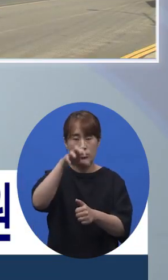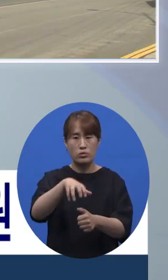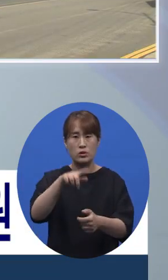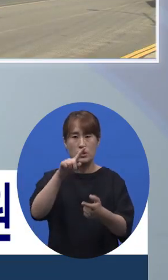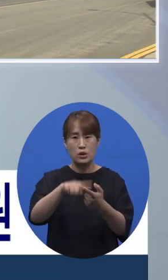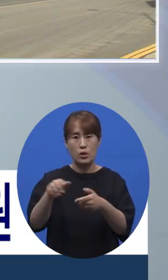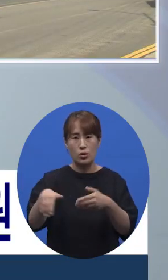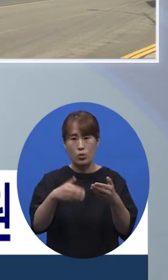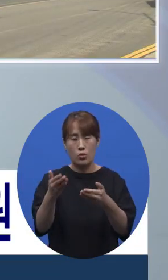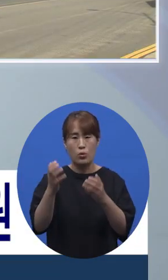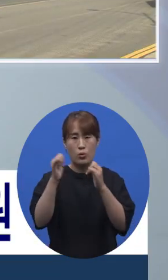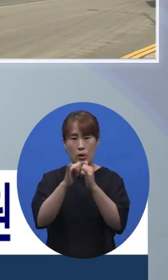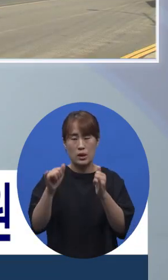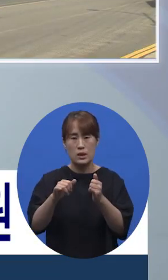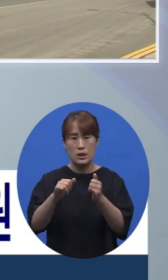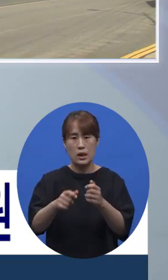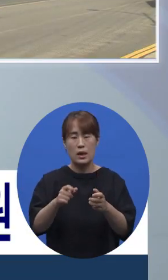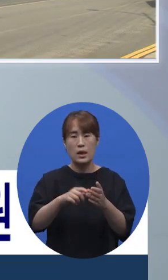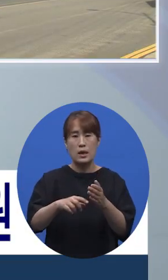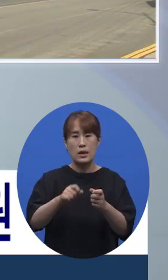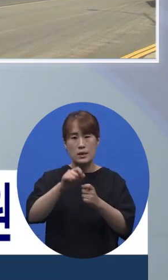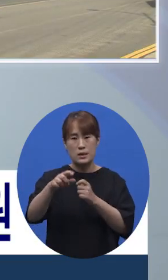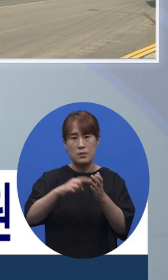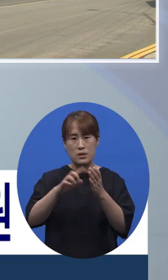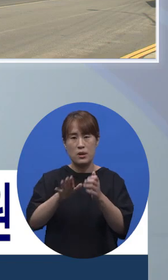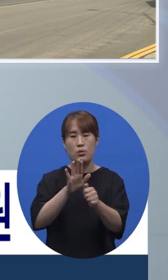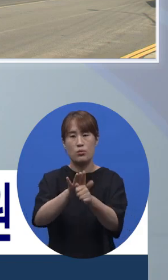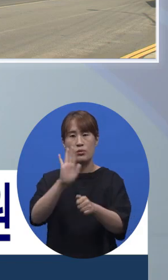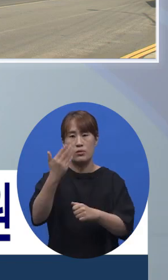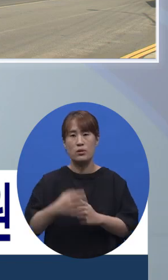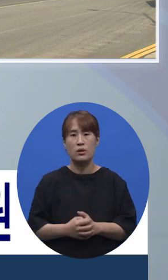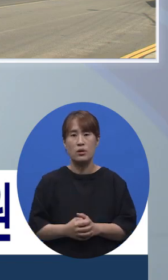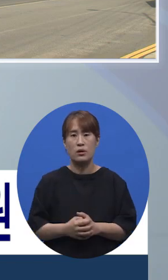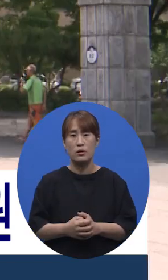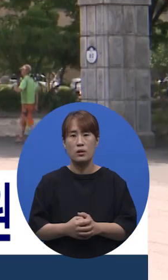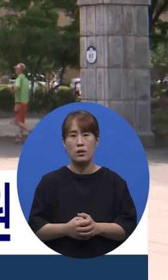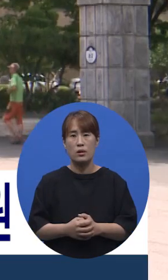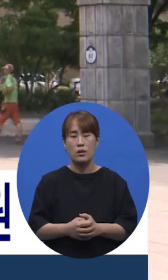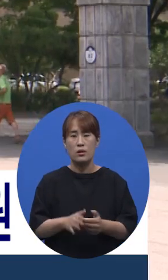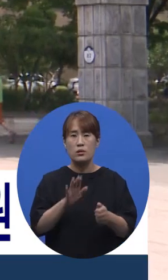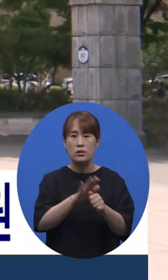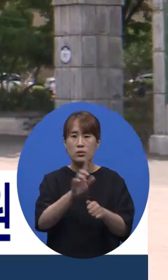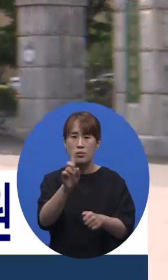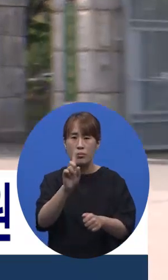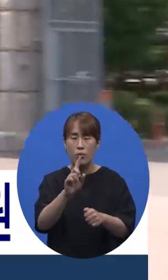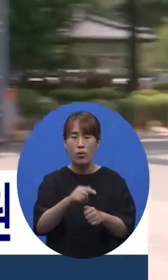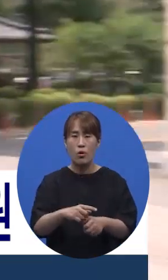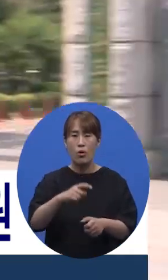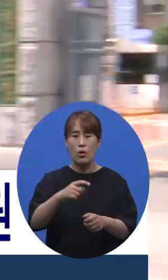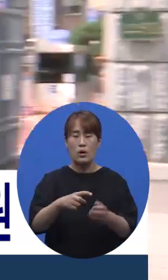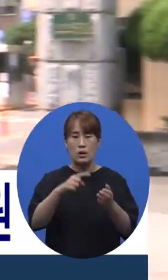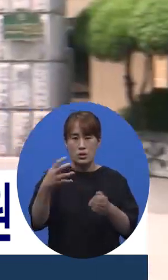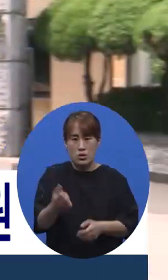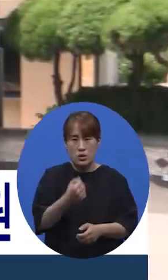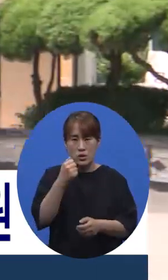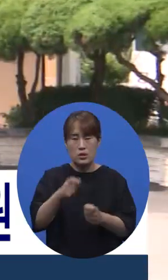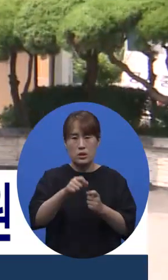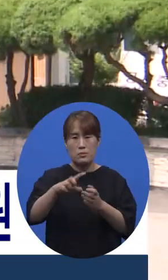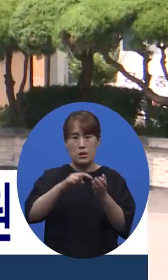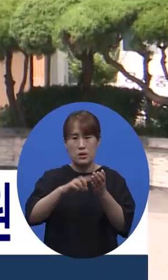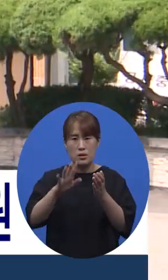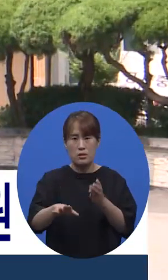수출 규제에 따른 돈의 기업의 지방세 지원 을 추진합니다 지원 내용은 취득세와